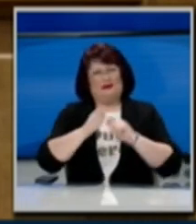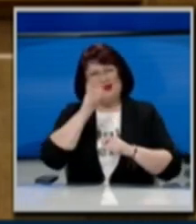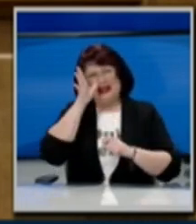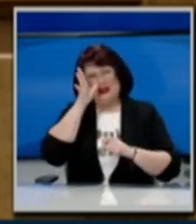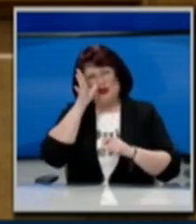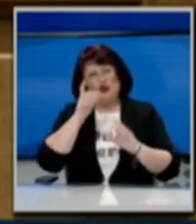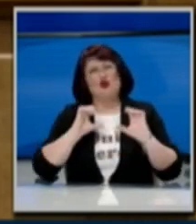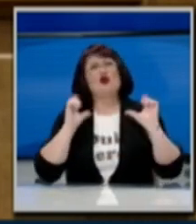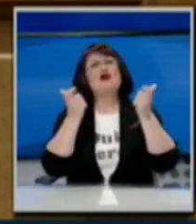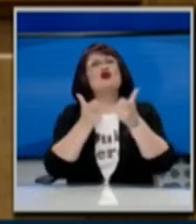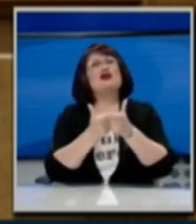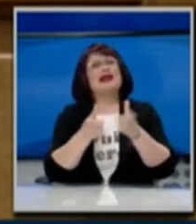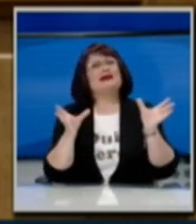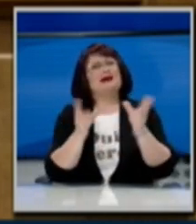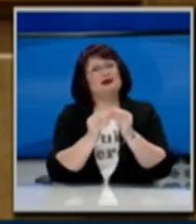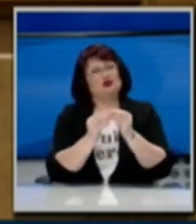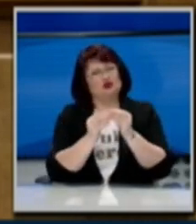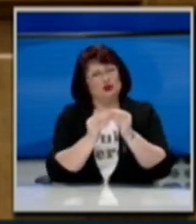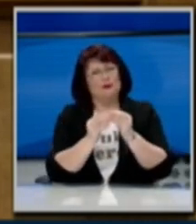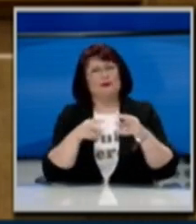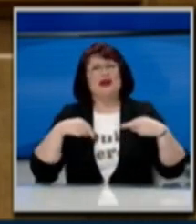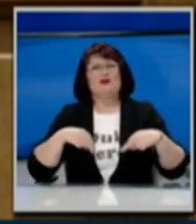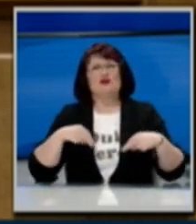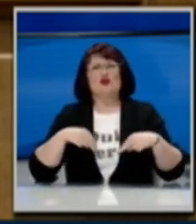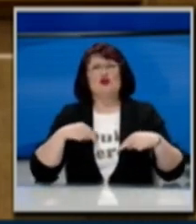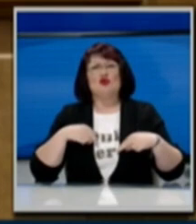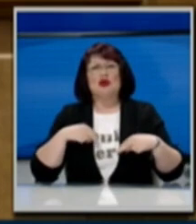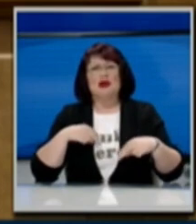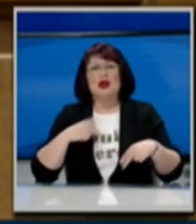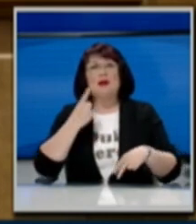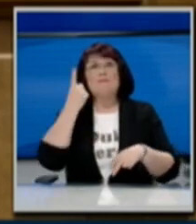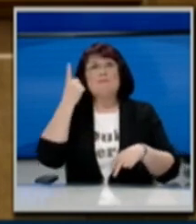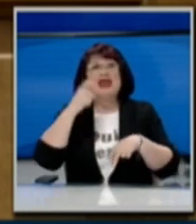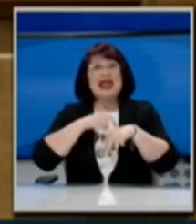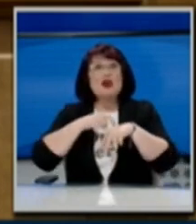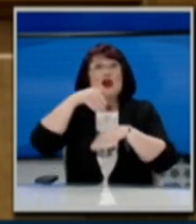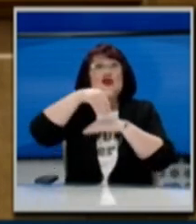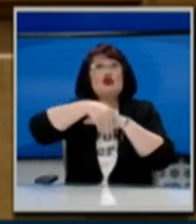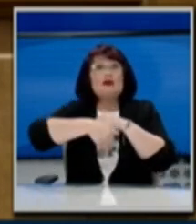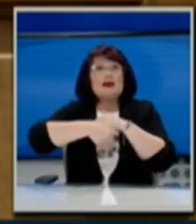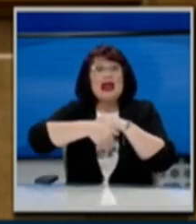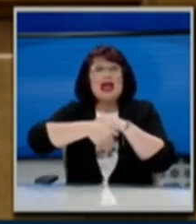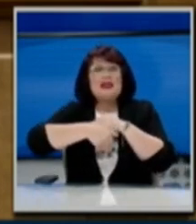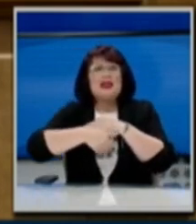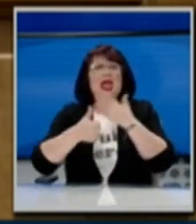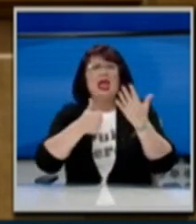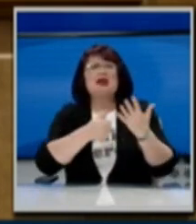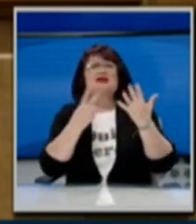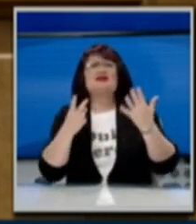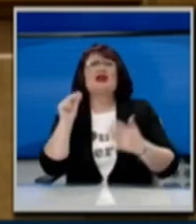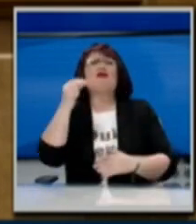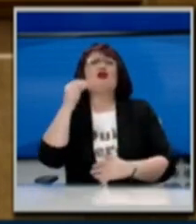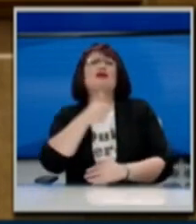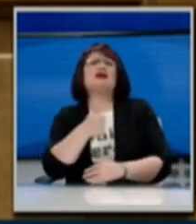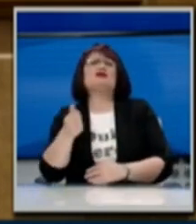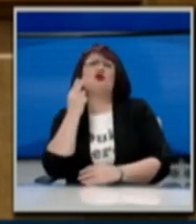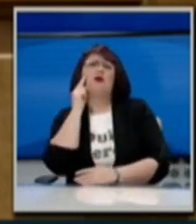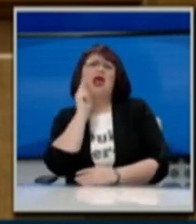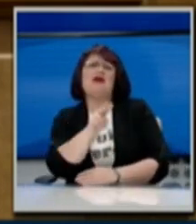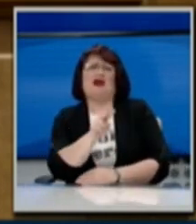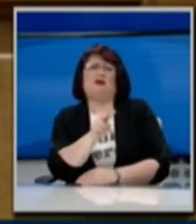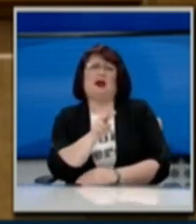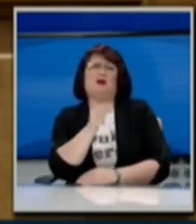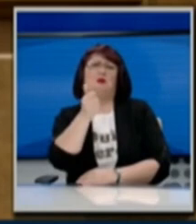και διαφημισμένου Υπουργείου, μίλησε στη μία η ώρα το βράδυ σε 6-7 βουλευτές, με